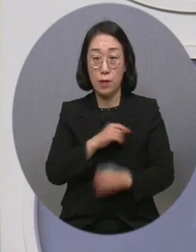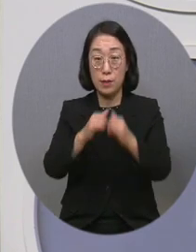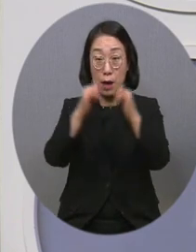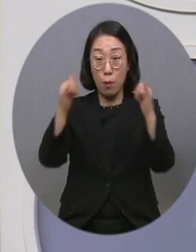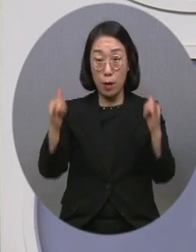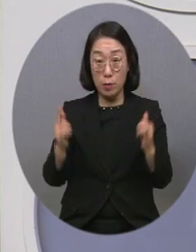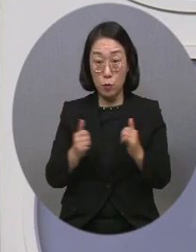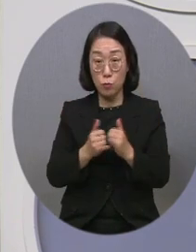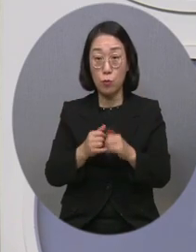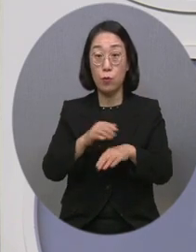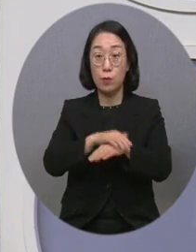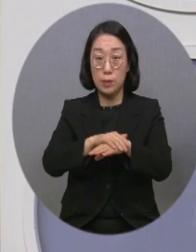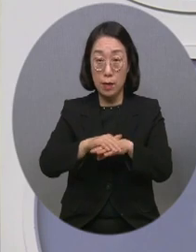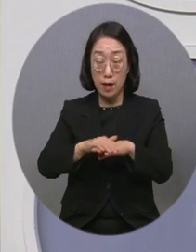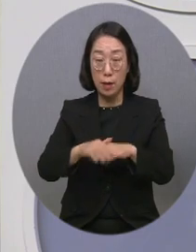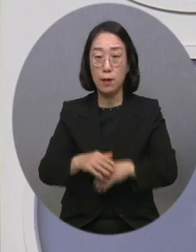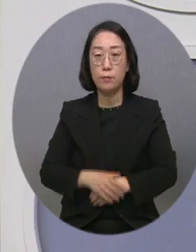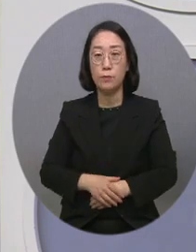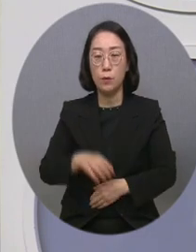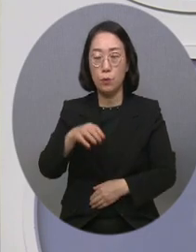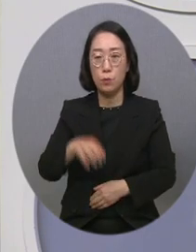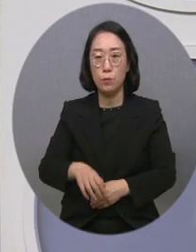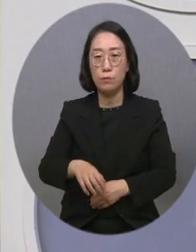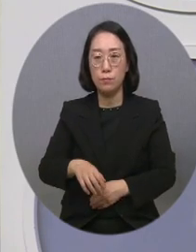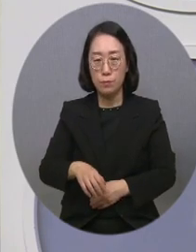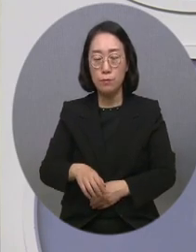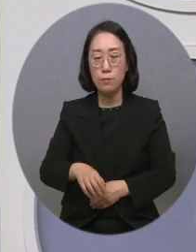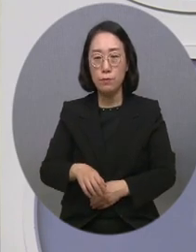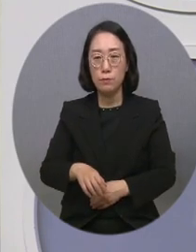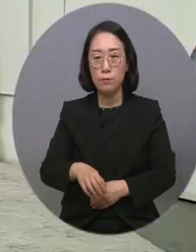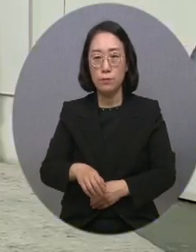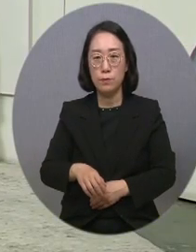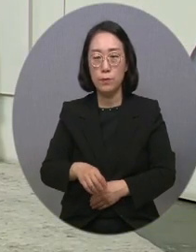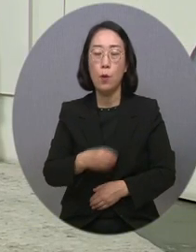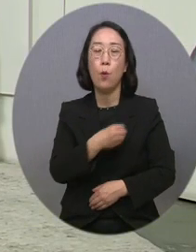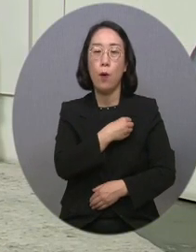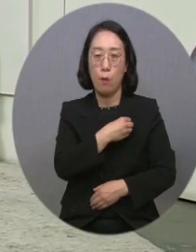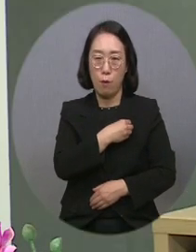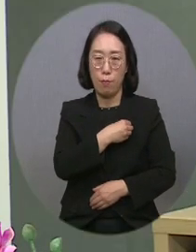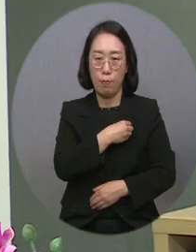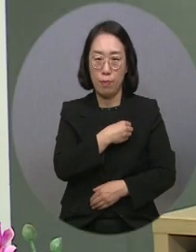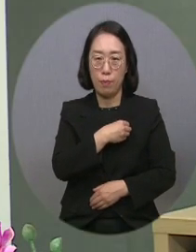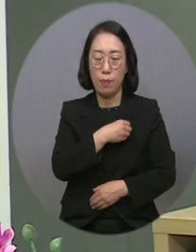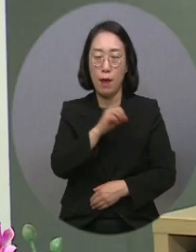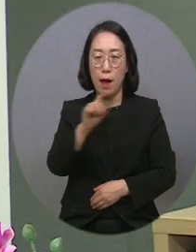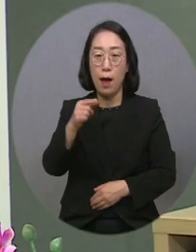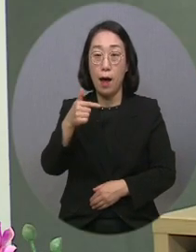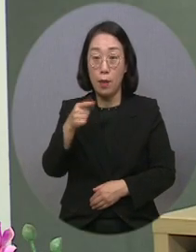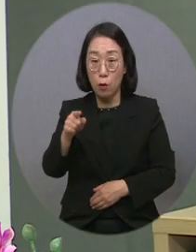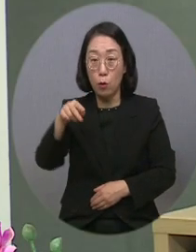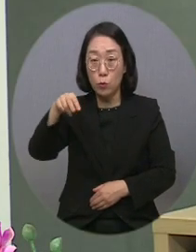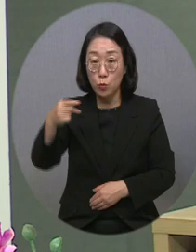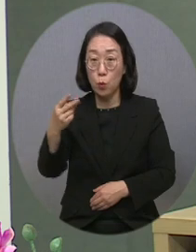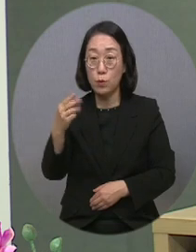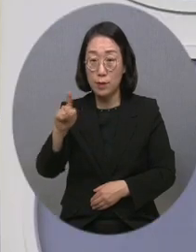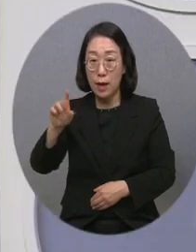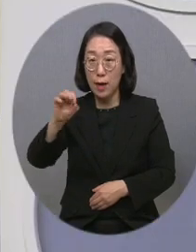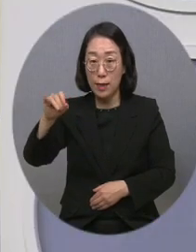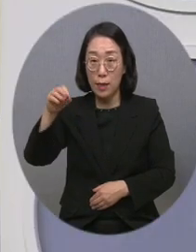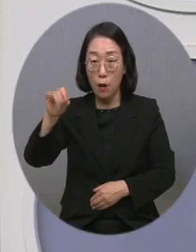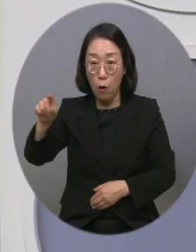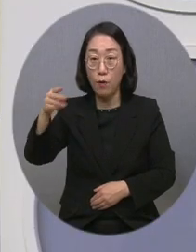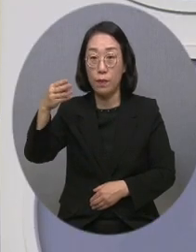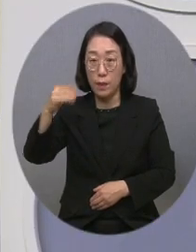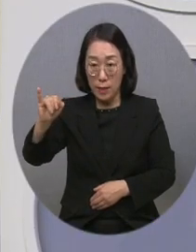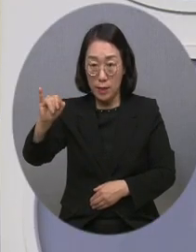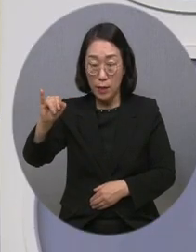사회적으로 인정을 가장 받고 있는 게 아너 소사이어티가 아닌가 저는 그렇게 생각을 하고